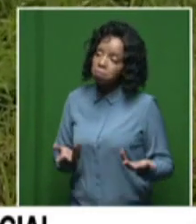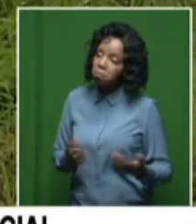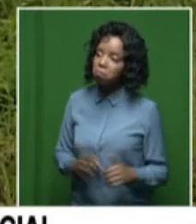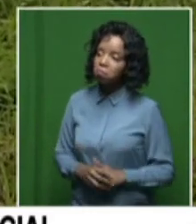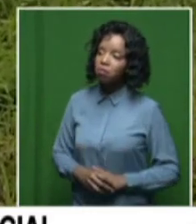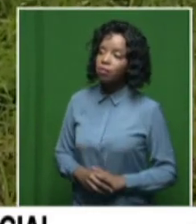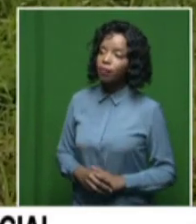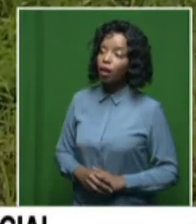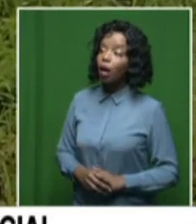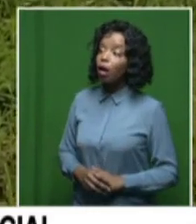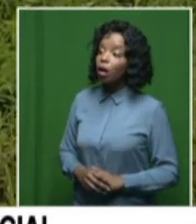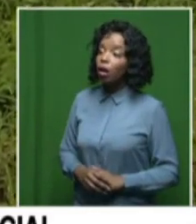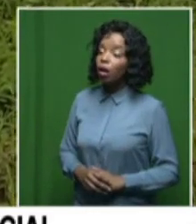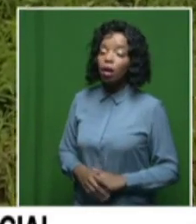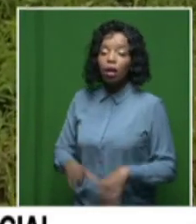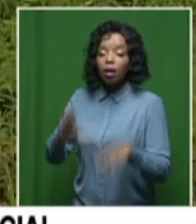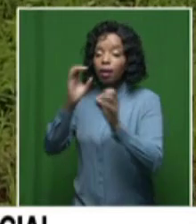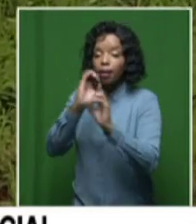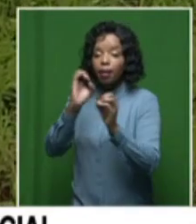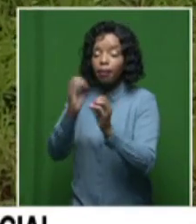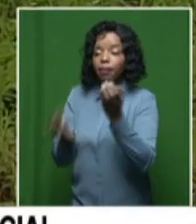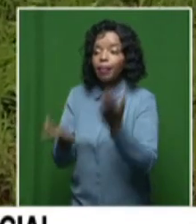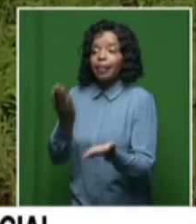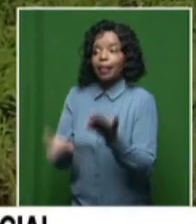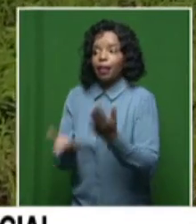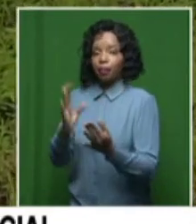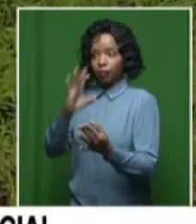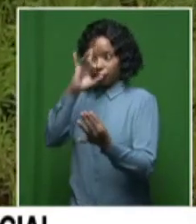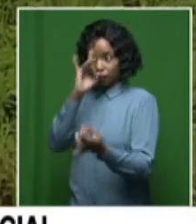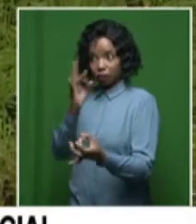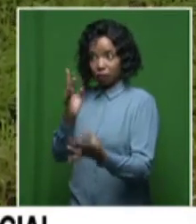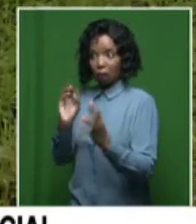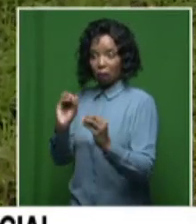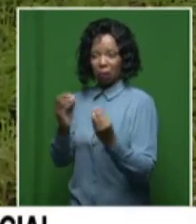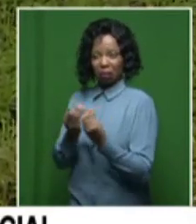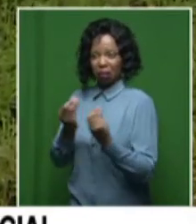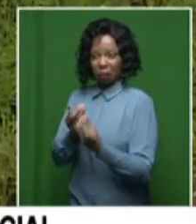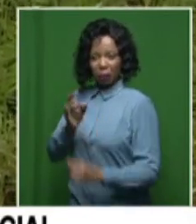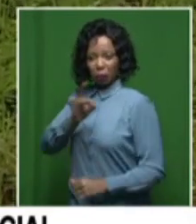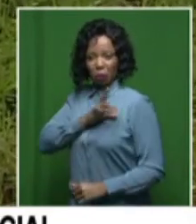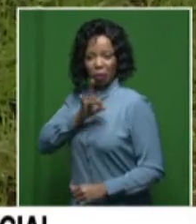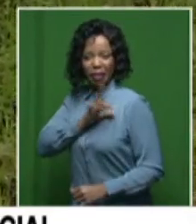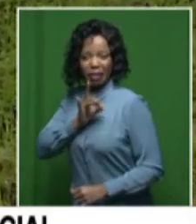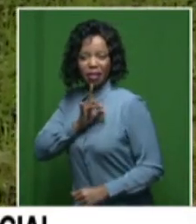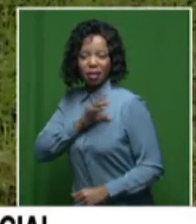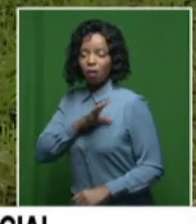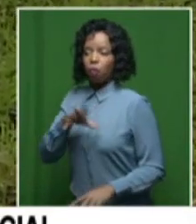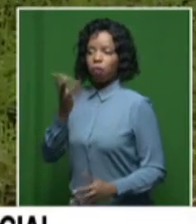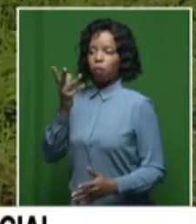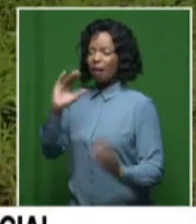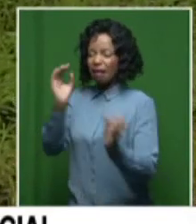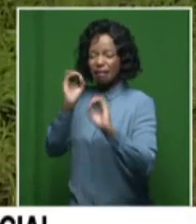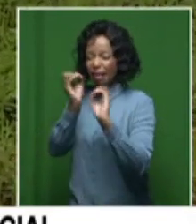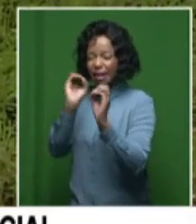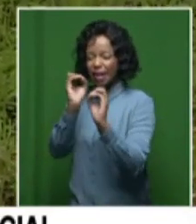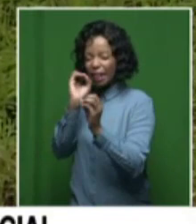Akukho mhlambi achaze kuni ukuthi mhlambi ikhona into omeyikisayo o akazange akhulume next